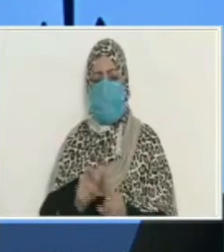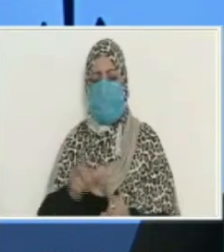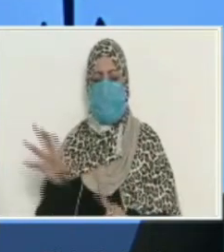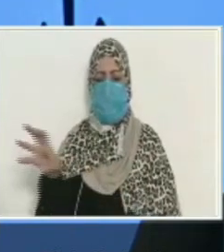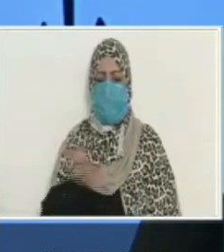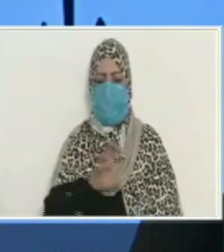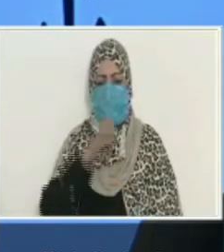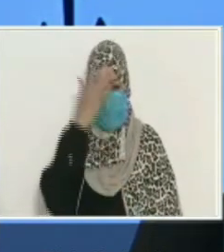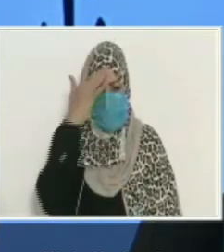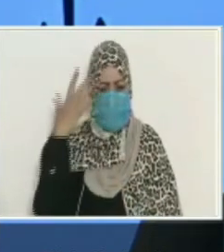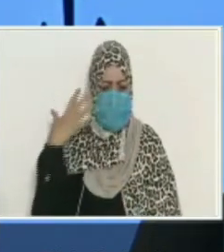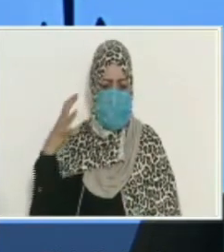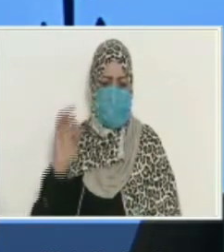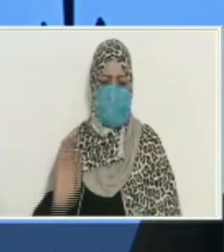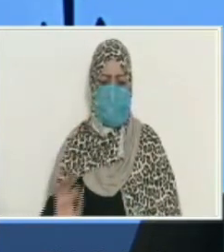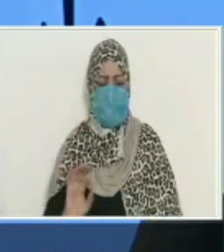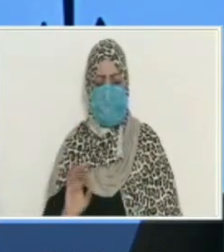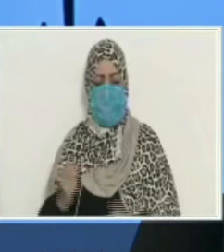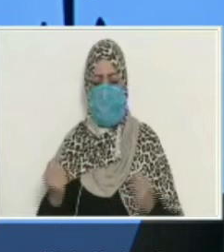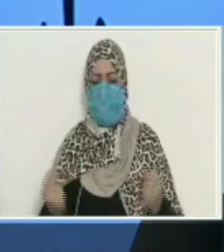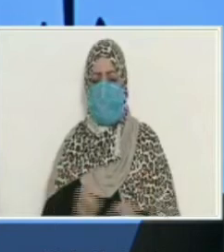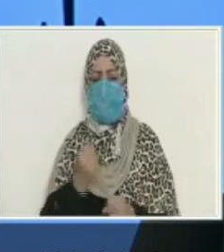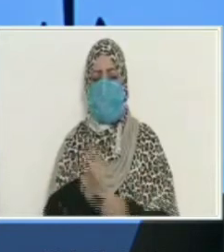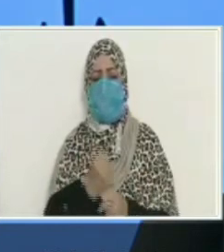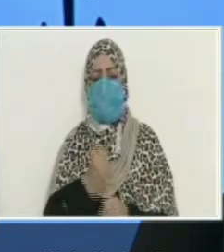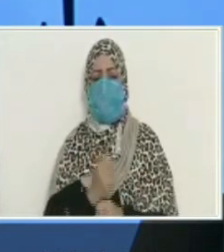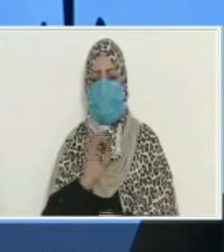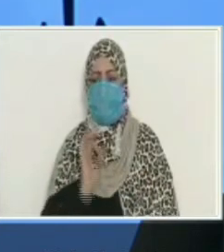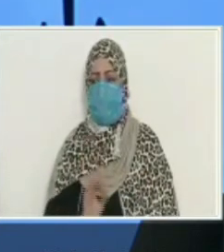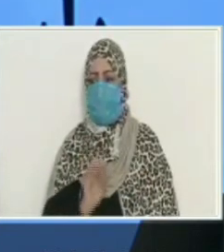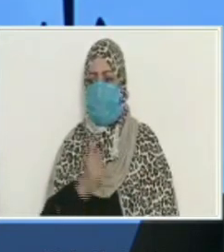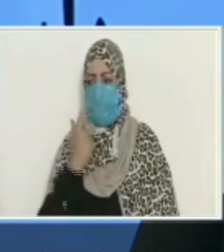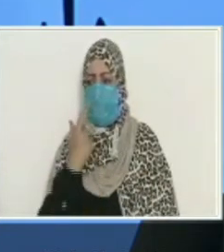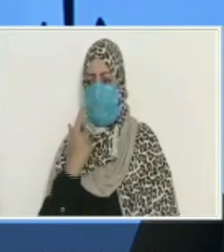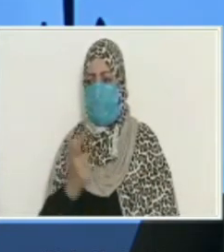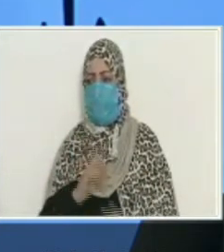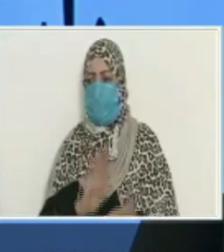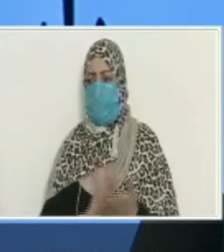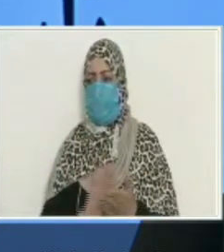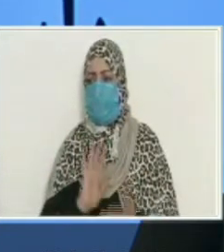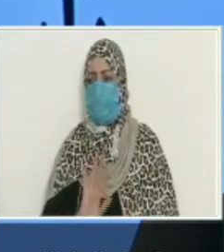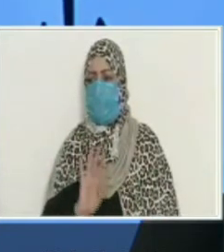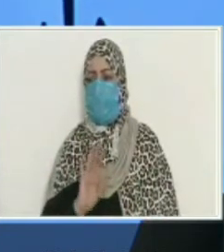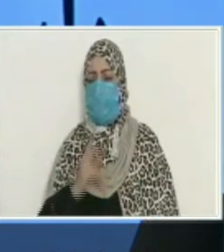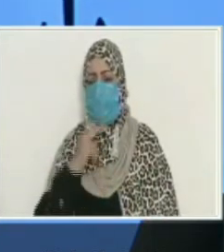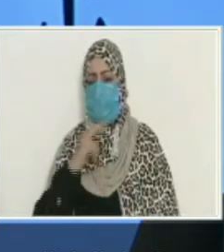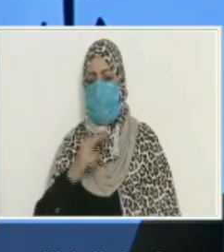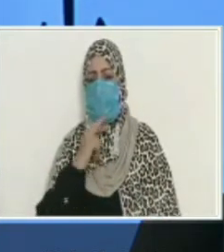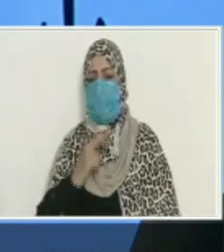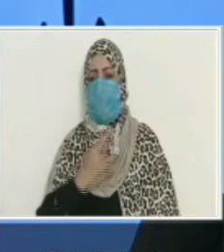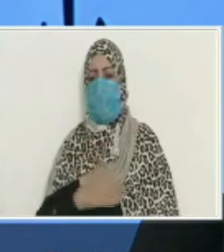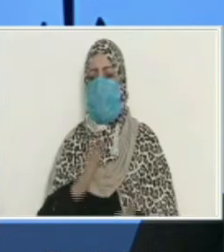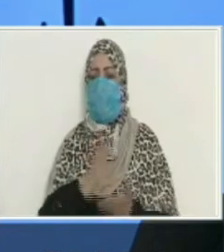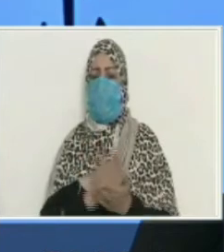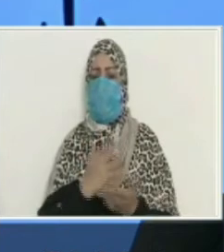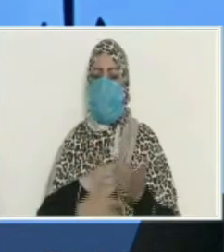فذكر الآمدي وغيره وابن الحاج وغيره من الأئمة الأصوليون أن الإجماع في مثل هذا أنه لا يرتفع، أنه عفوا